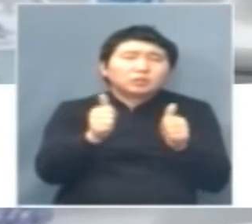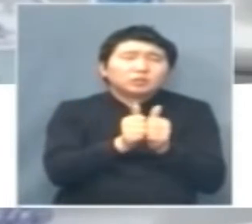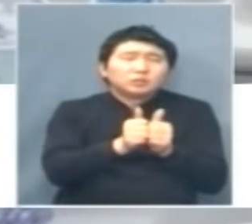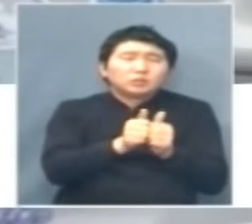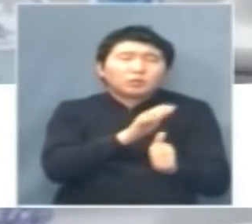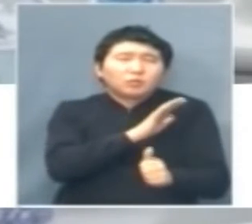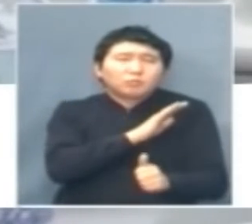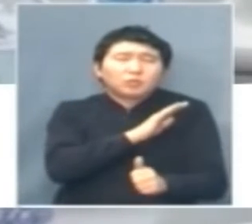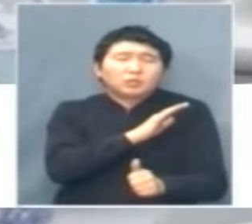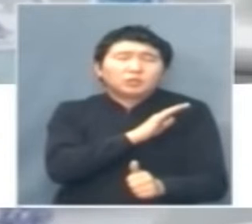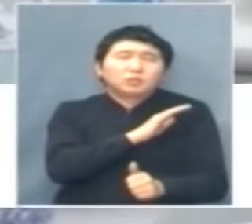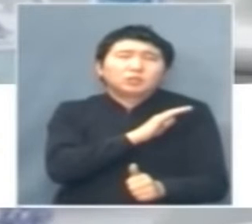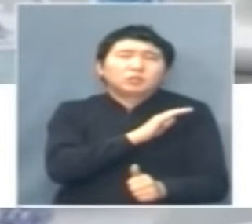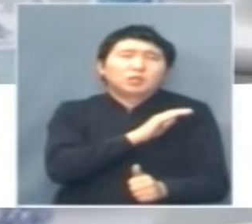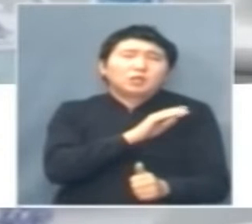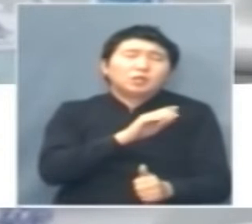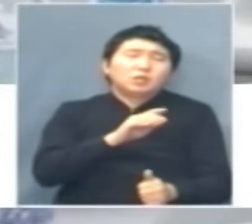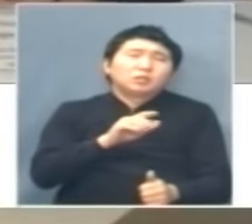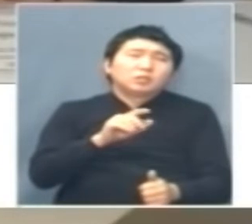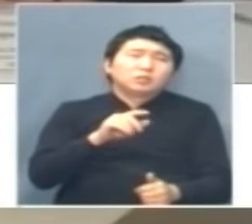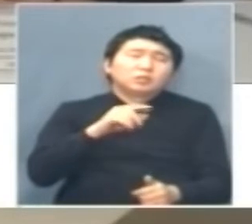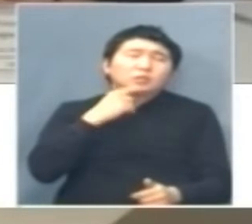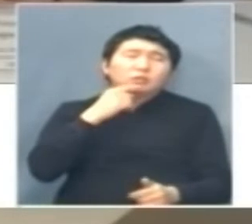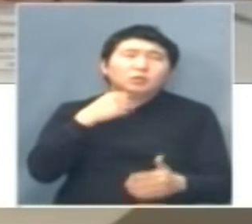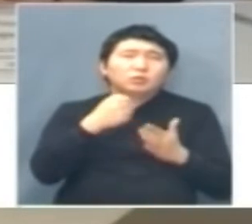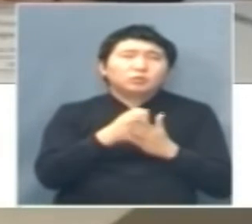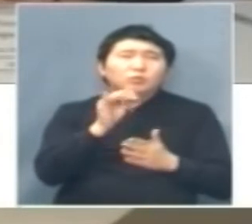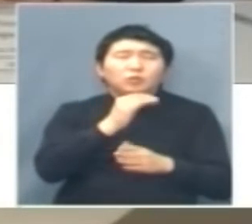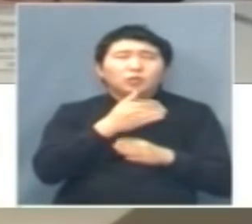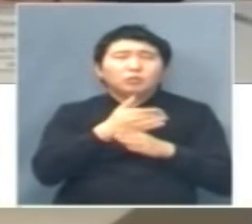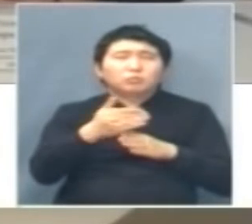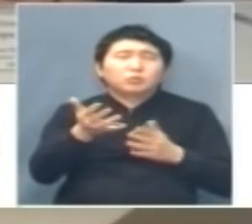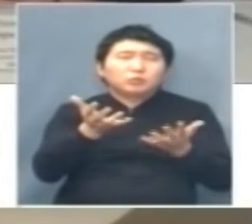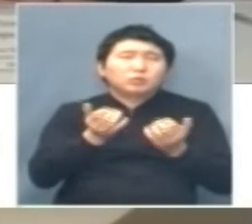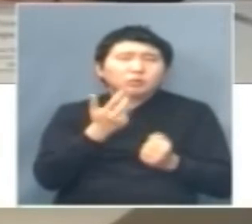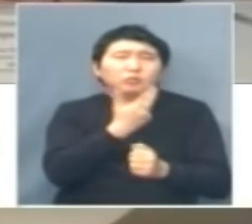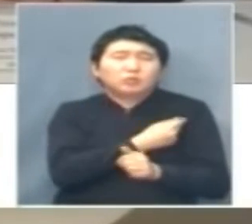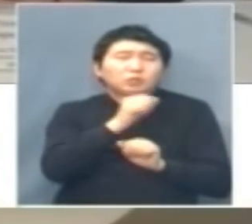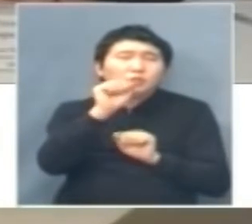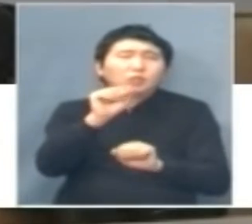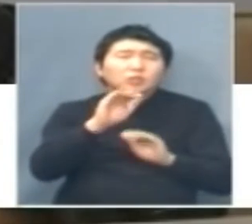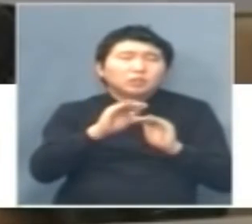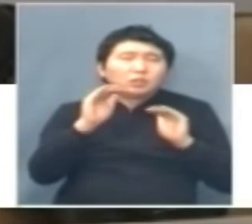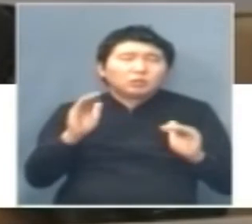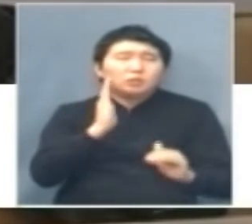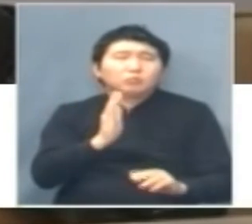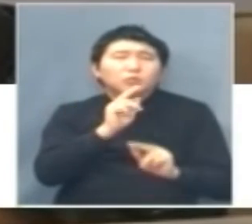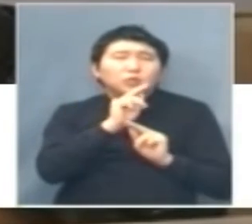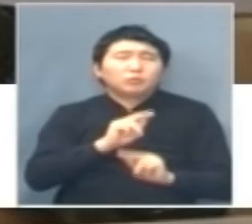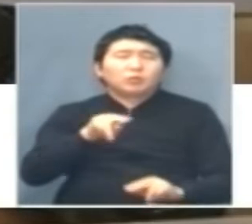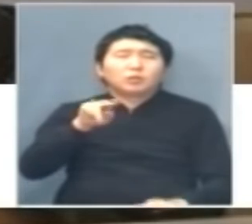в момент получения им вакцины, а также до и после получения прививки с детьми будут работать психологи. Мы почему